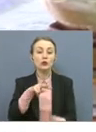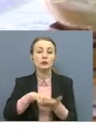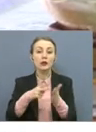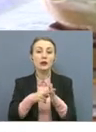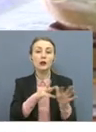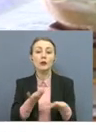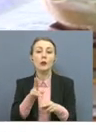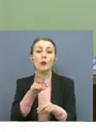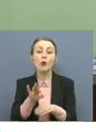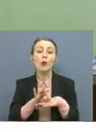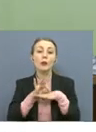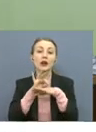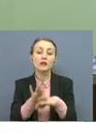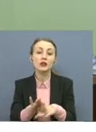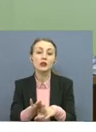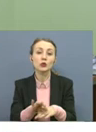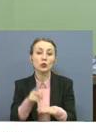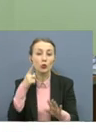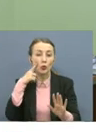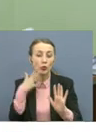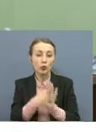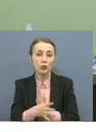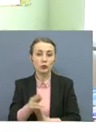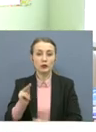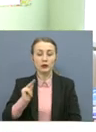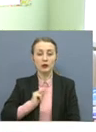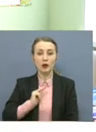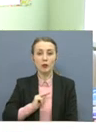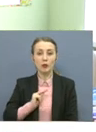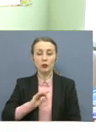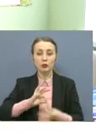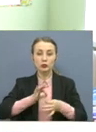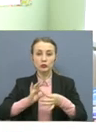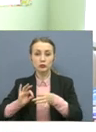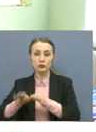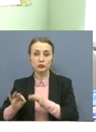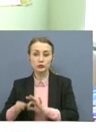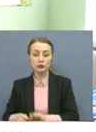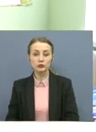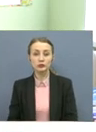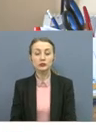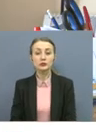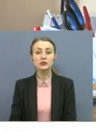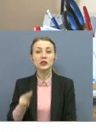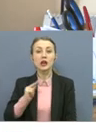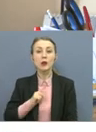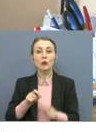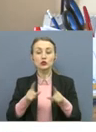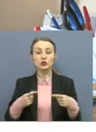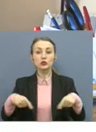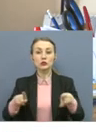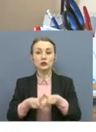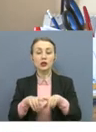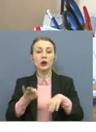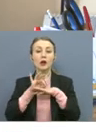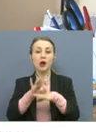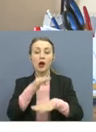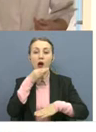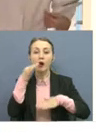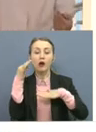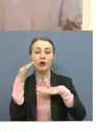33 миллион теңгеге жөндеу жұмыстары атқарылып, 15 миллион теңгеге 7 мектепте жаңа жылу қазандықтар орнатылды. Медицина мекемелерін қажетті